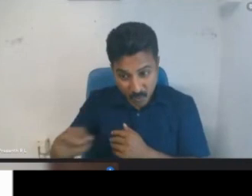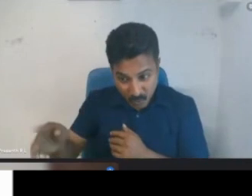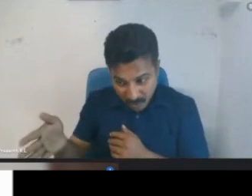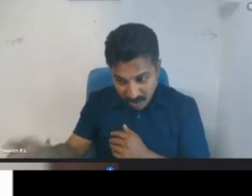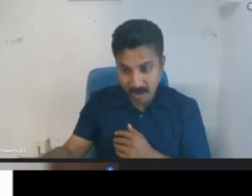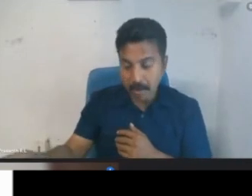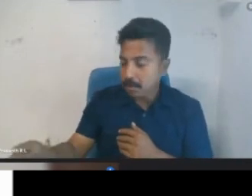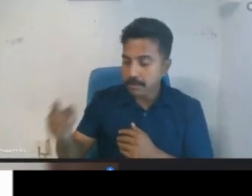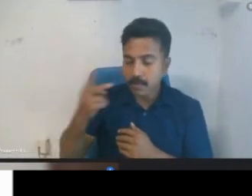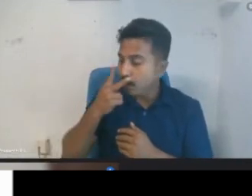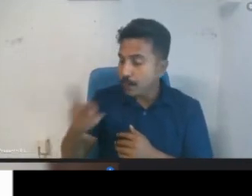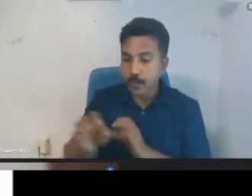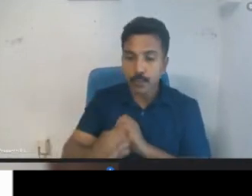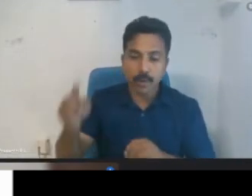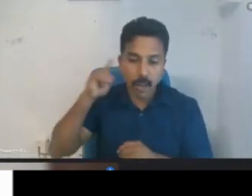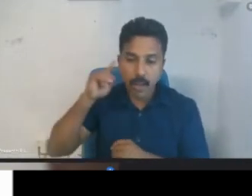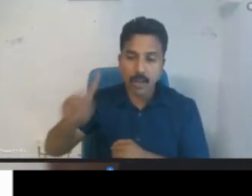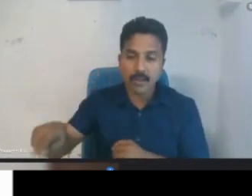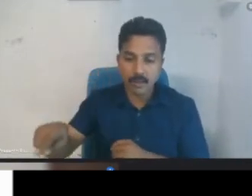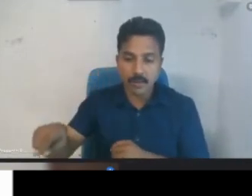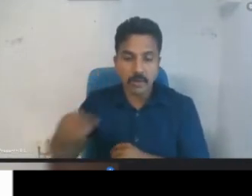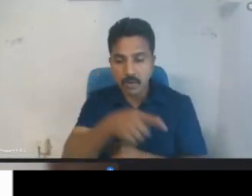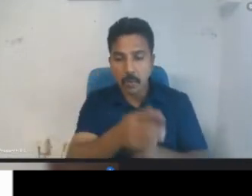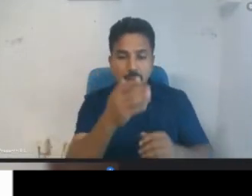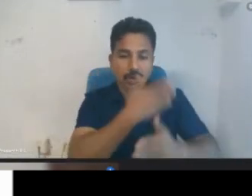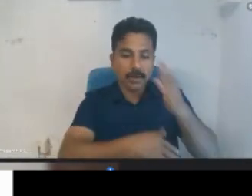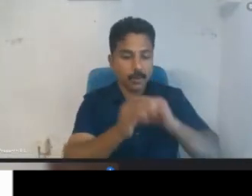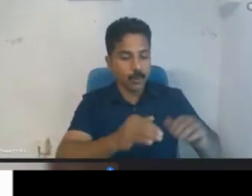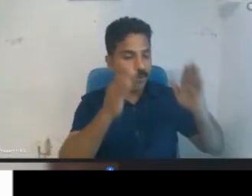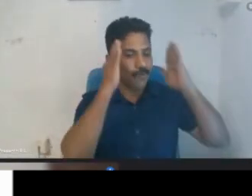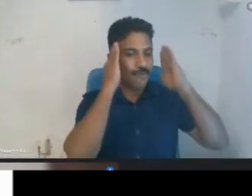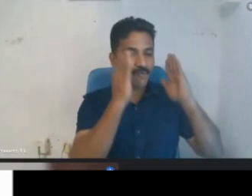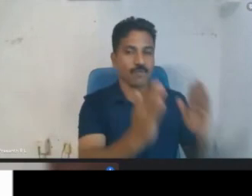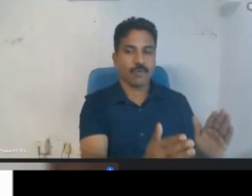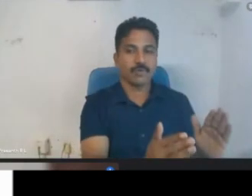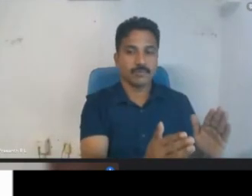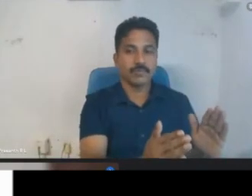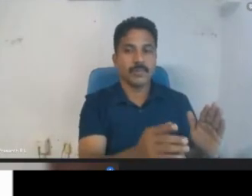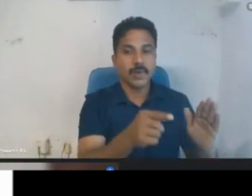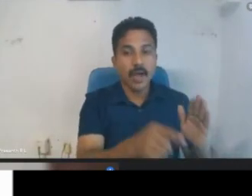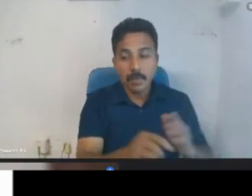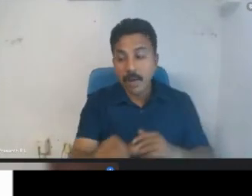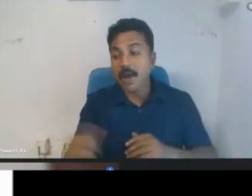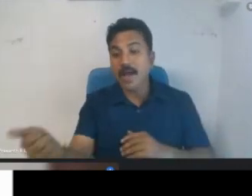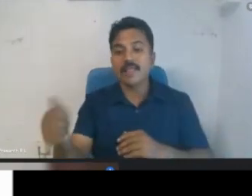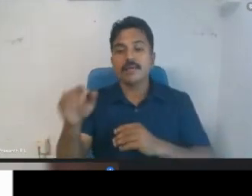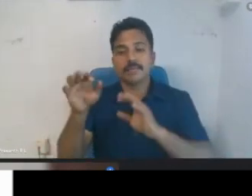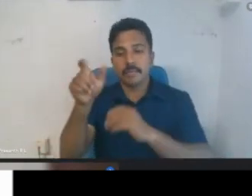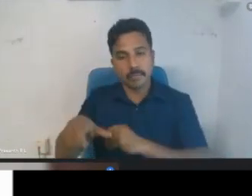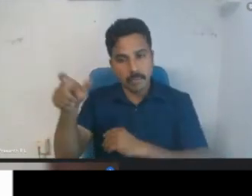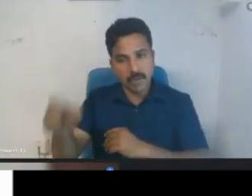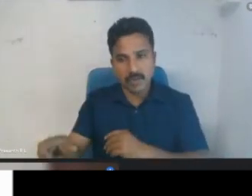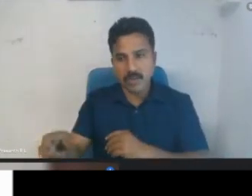ഭിന്നശേഷി ഇല്ലാത്ത കുട്ടികളായിരിക്കും ഉണ്ടാകാം, പ്രത്യേക പരിഗണന വേണ്ടിയില്ലാത്ത കുട്ടികൾ ഉണ്ടായിരിക്കാം. അപ്പൊ ഇത്തരത്തിൽ മറ്റ്